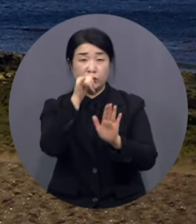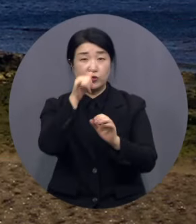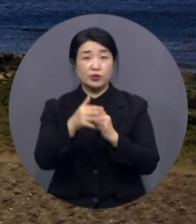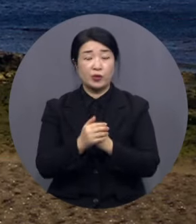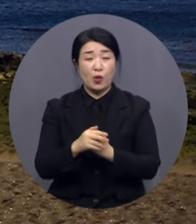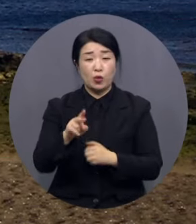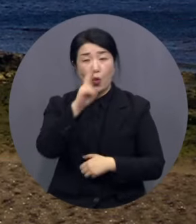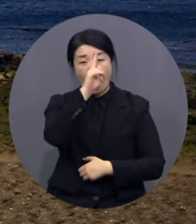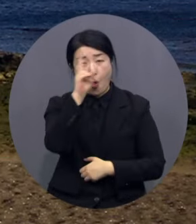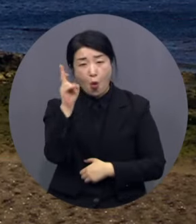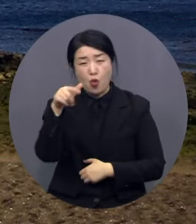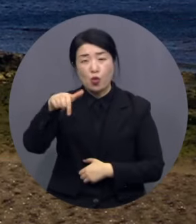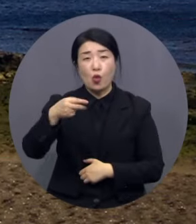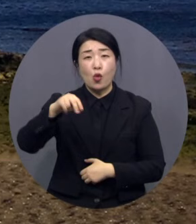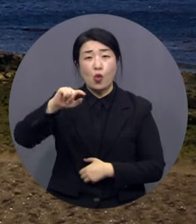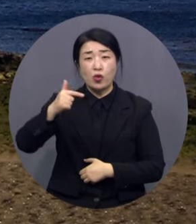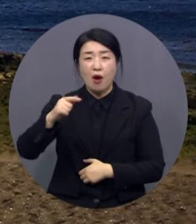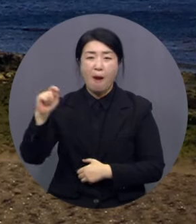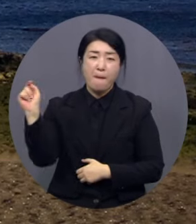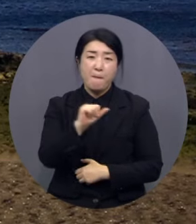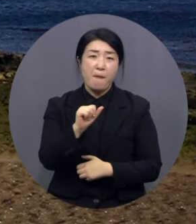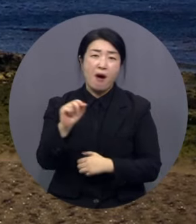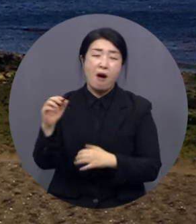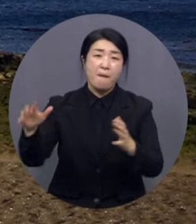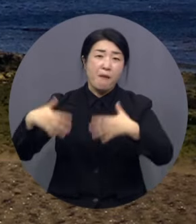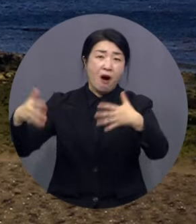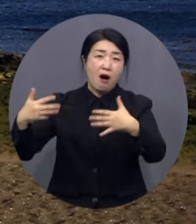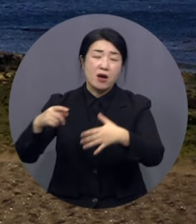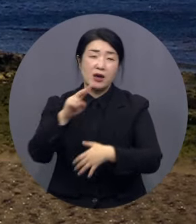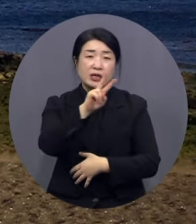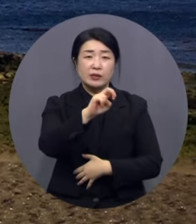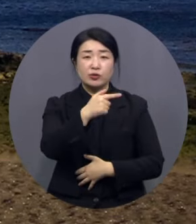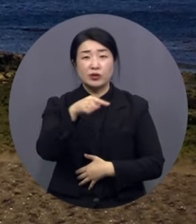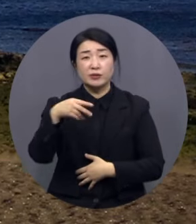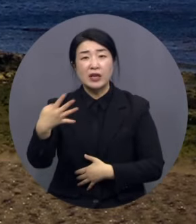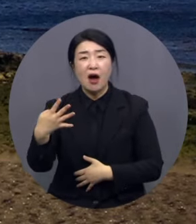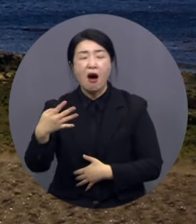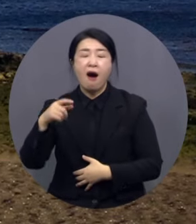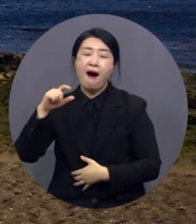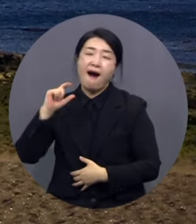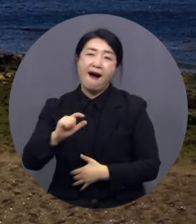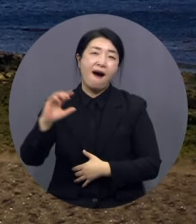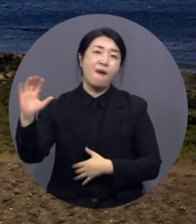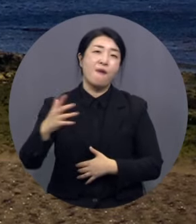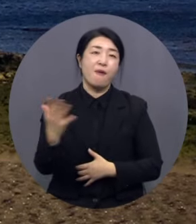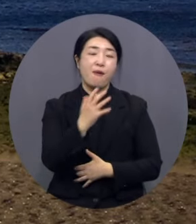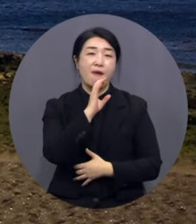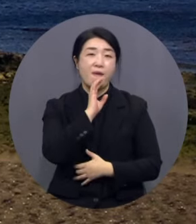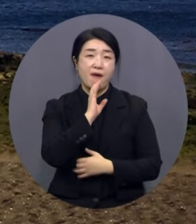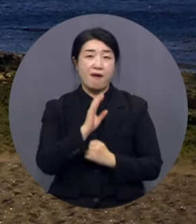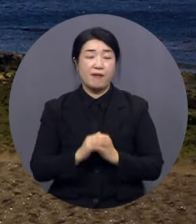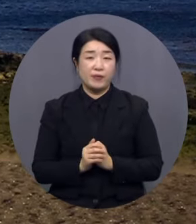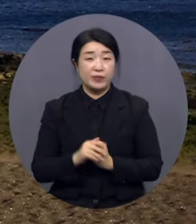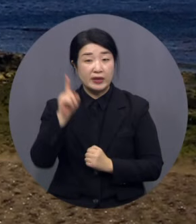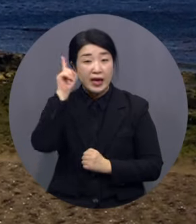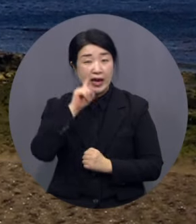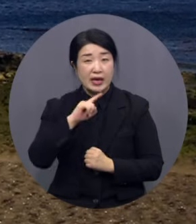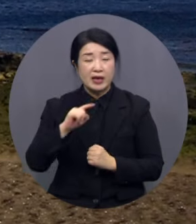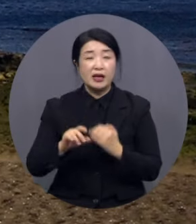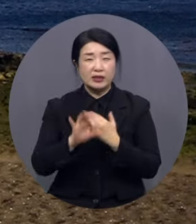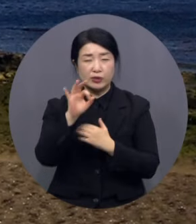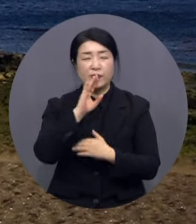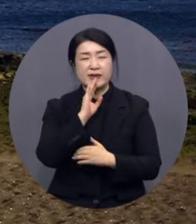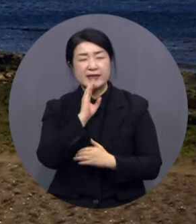오후 서부지역 고사는 최대 순간 풍속이 초속 26.4m 바람이 무척 강하게 불었는데요 내일도 찬바람이